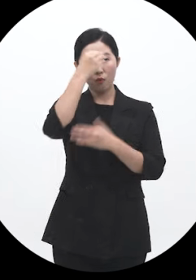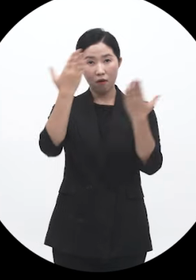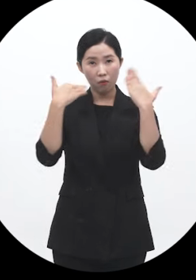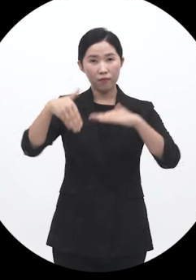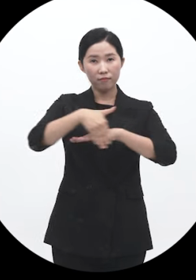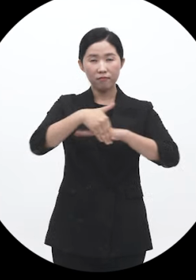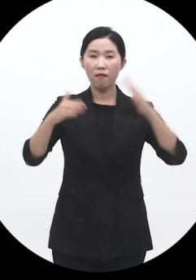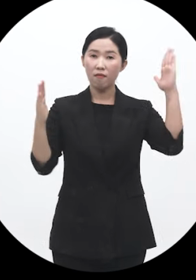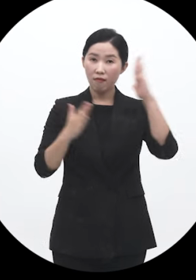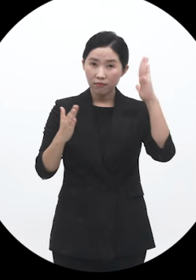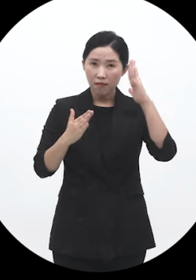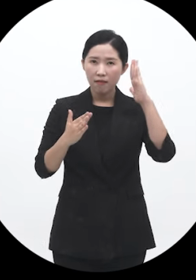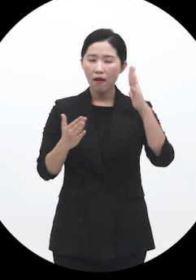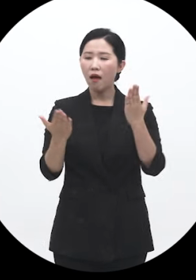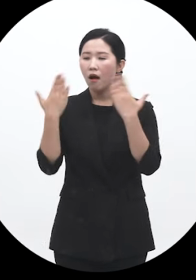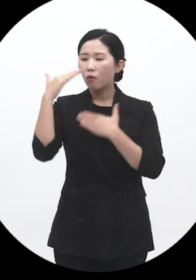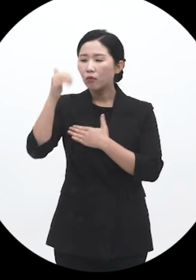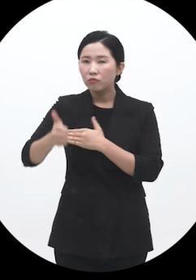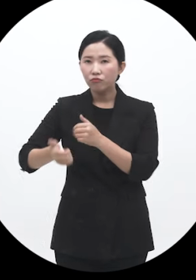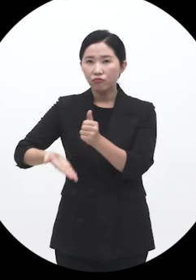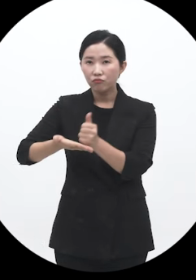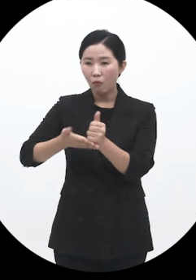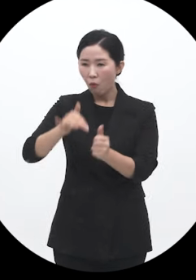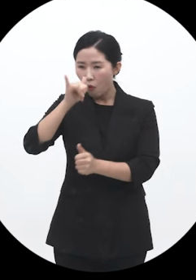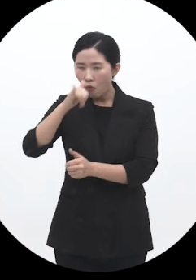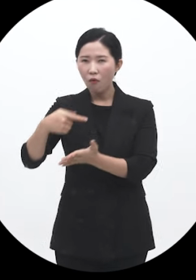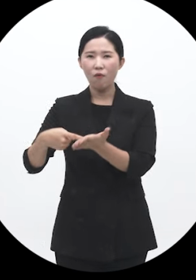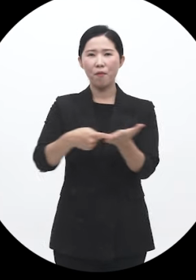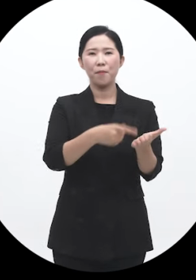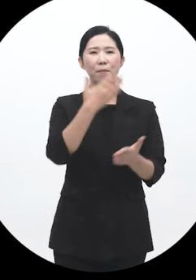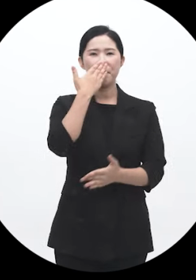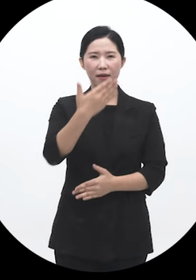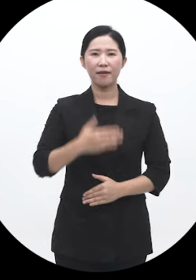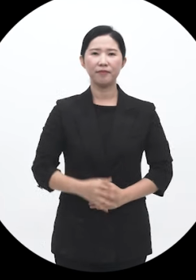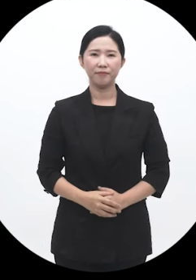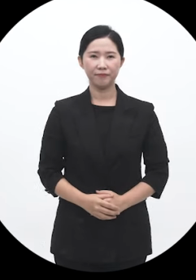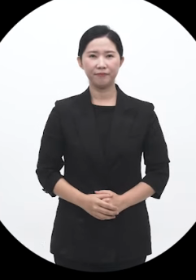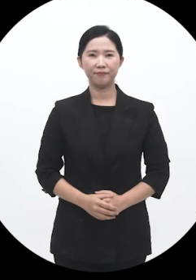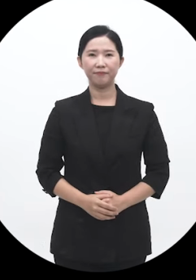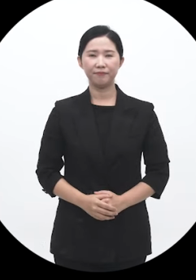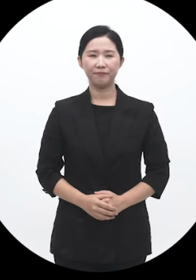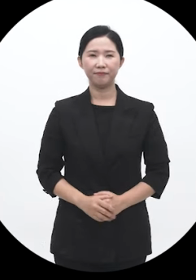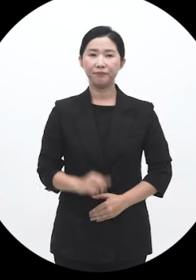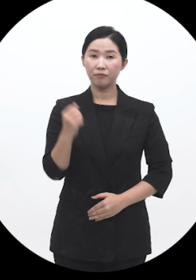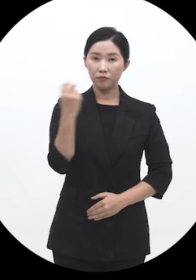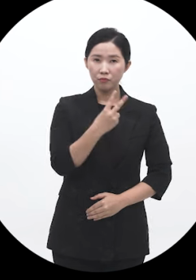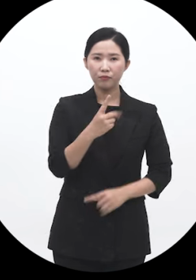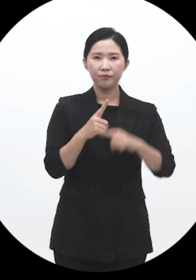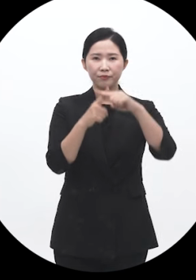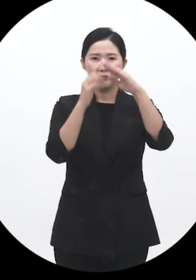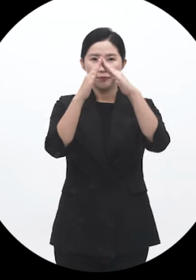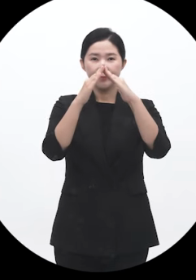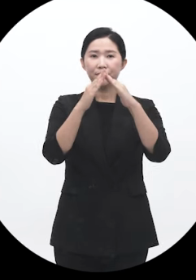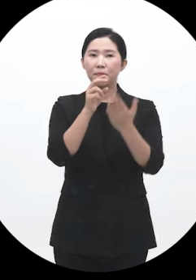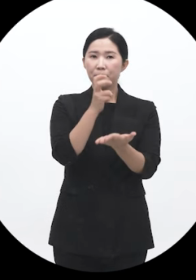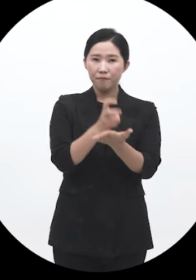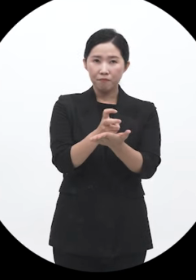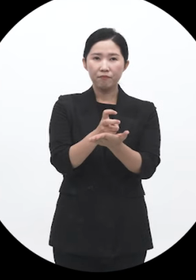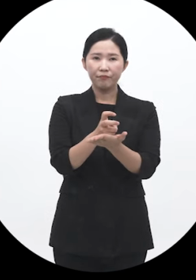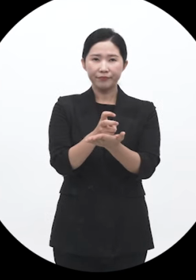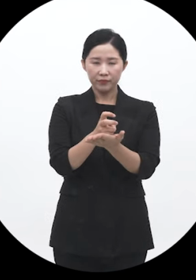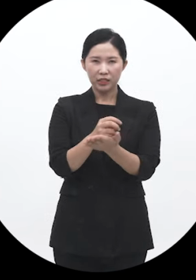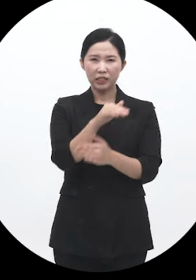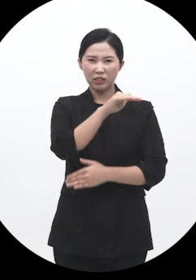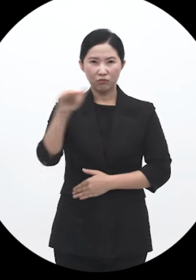학생이라면 가톨릭계 학교장의 추천을 받은 자입니다. 또한 교회법에서 인정하는 첫